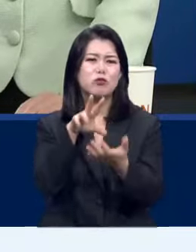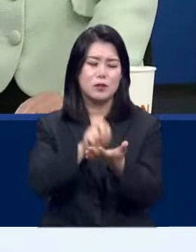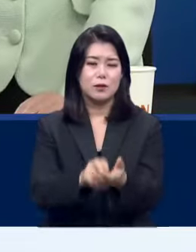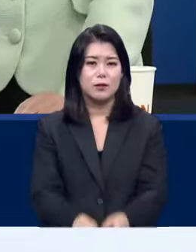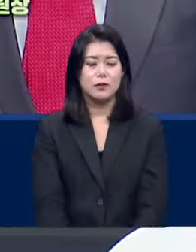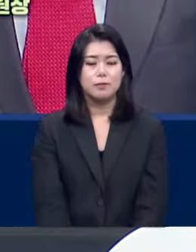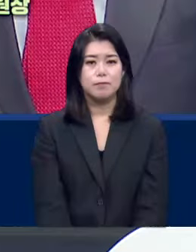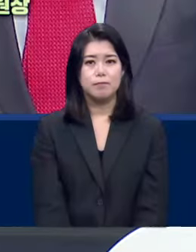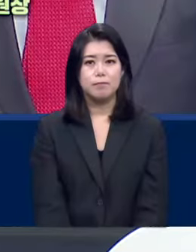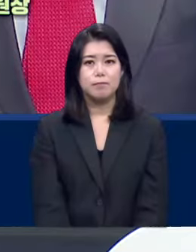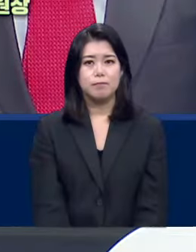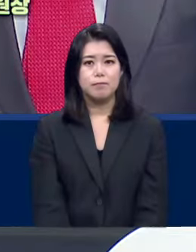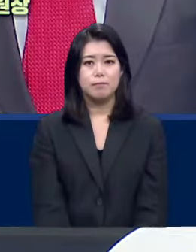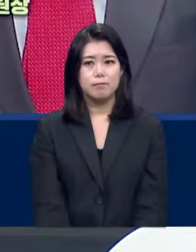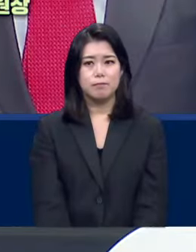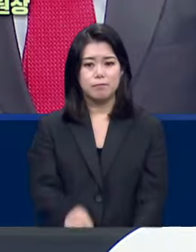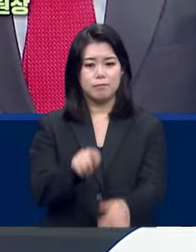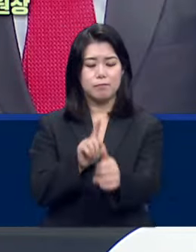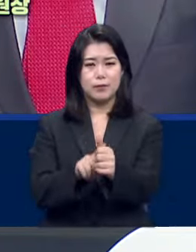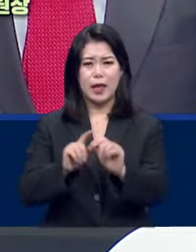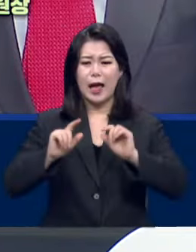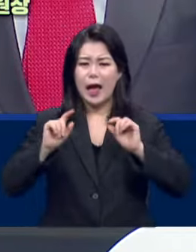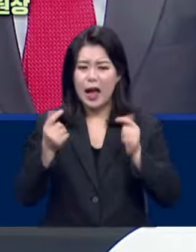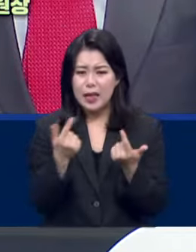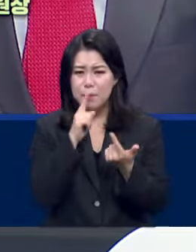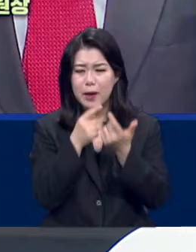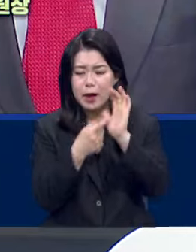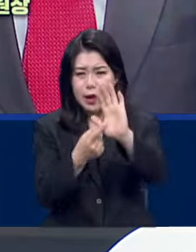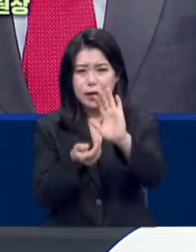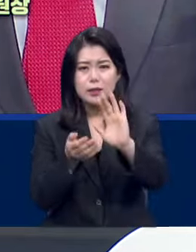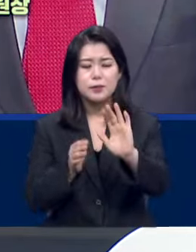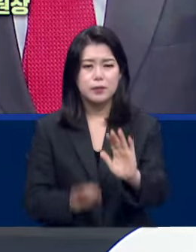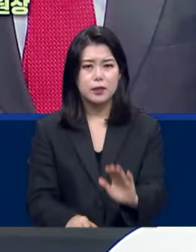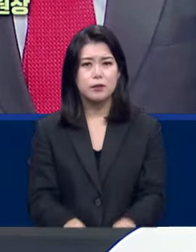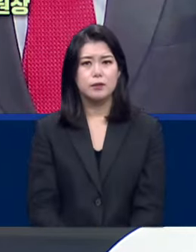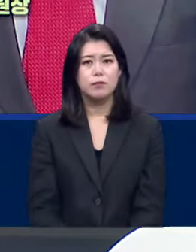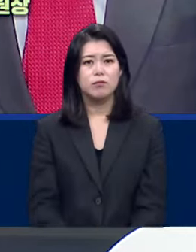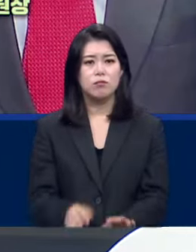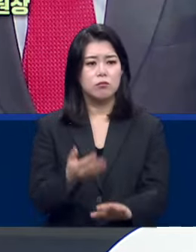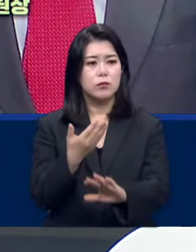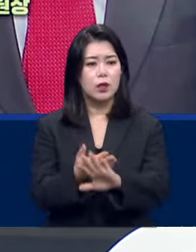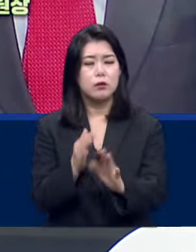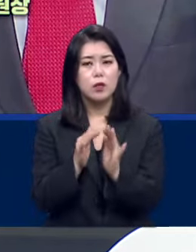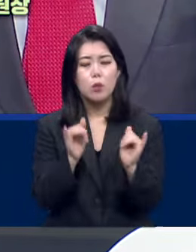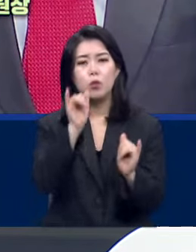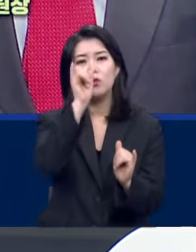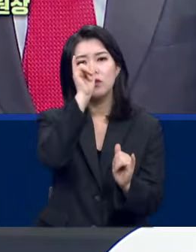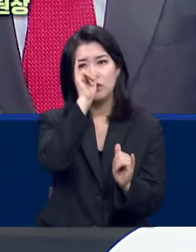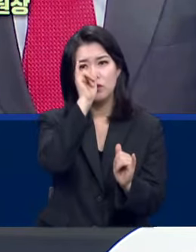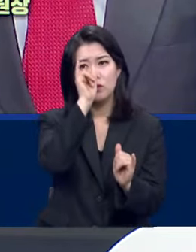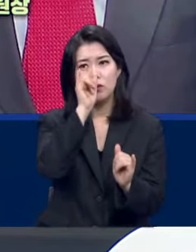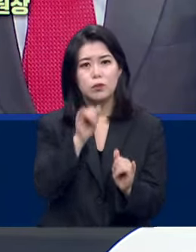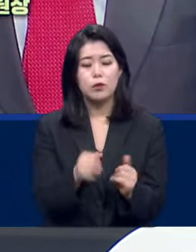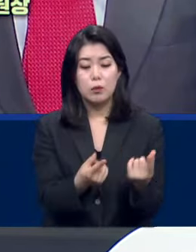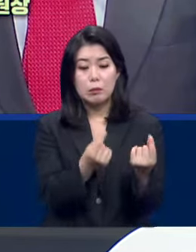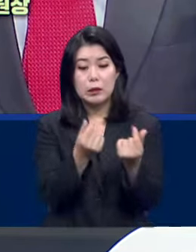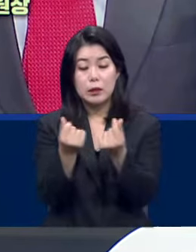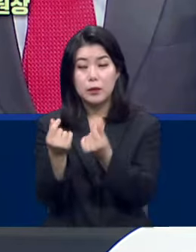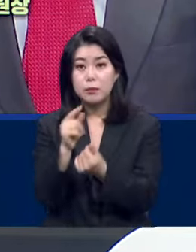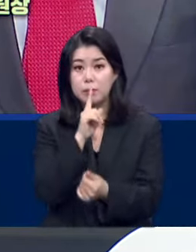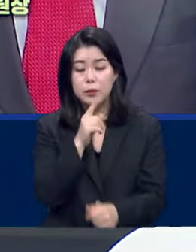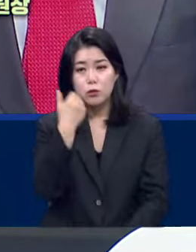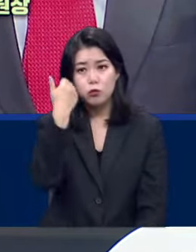말씀드리겠습니다 윤상현 의원이 아니라고 얘기를 해도 윤상현 의원 말고 그럼 다른 사람도 있지 않느냐라는 건데 그 비슷한 얘기가